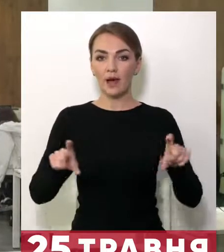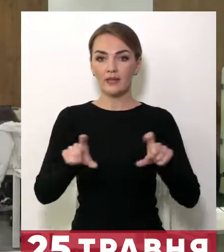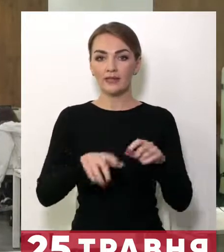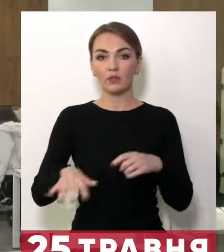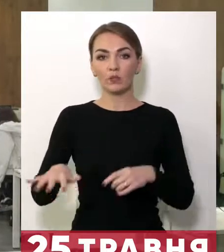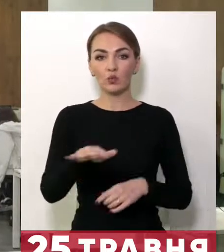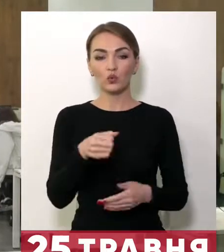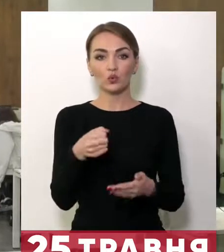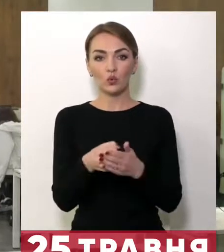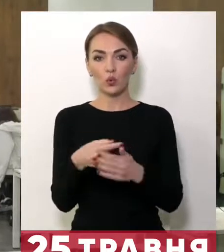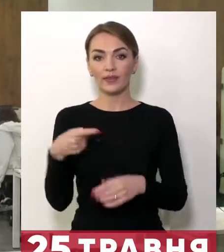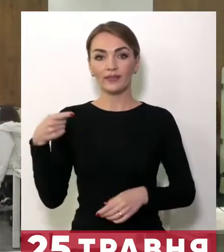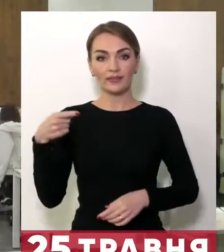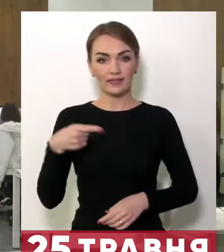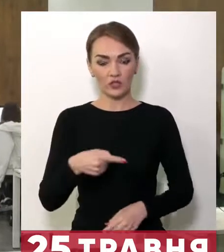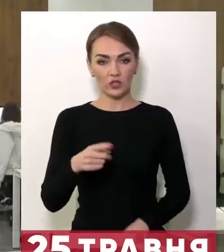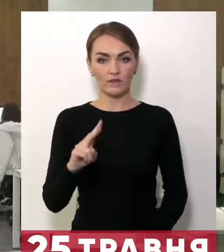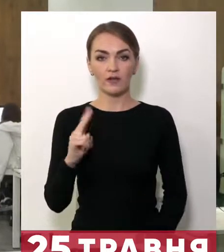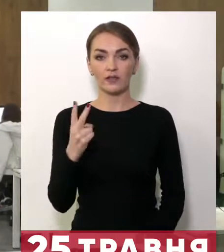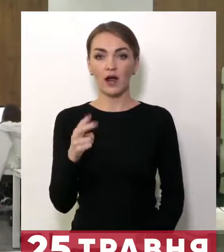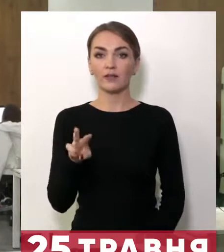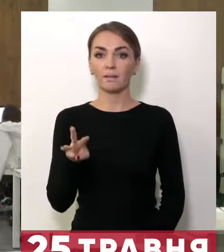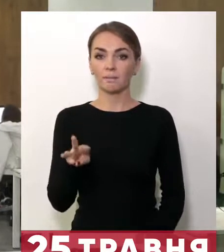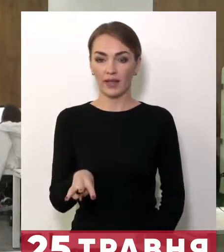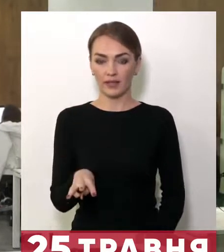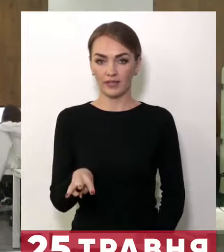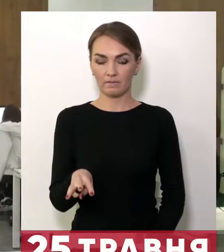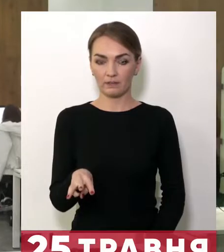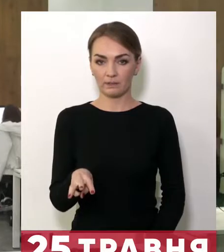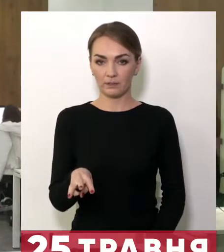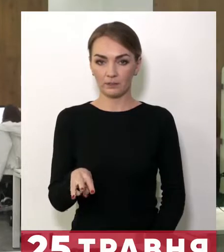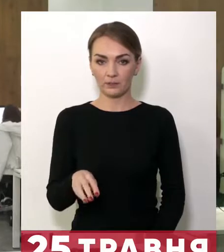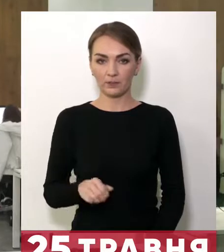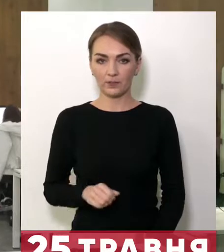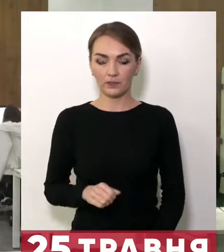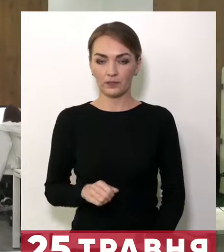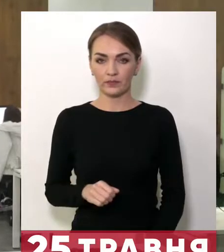магазини площею до 1000 квадратних метрів.